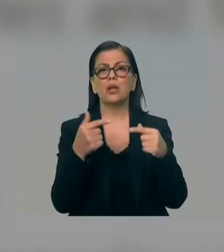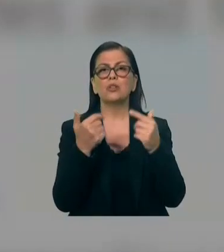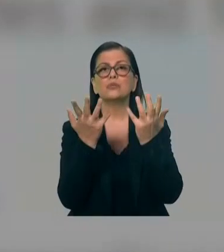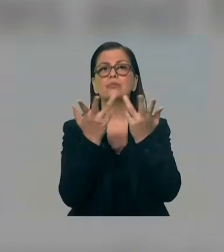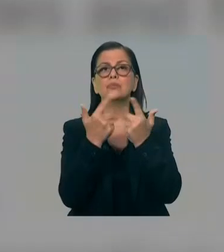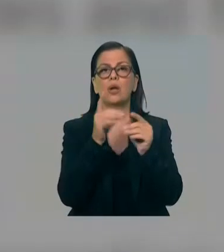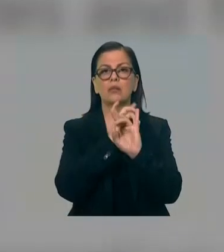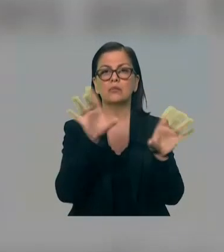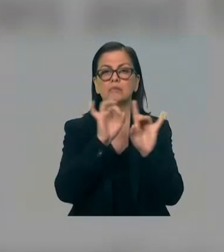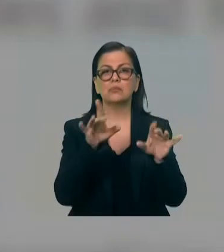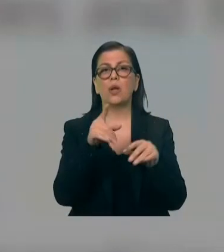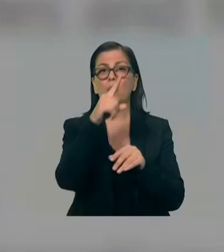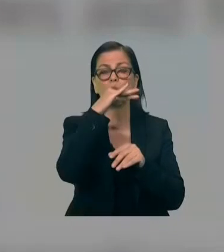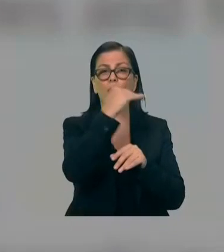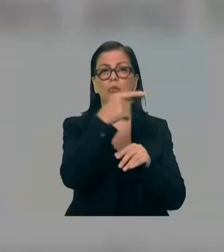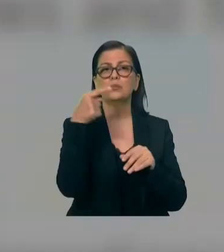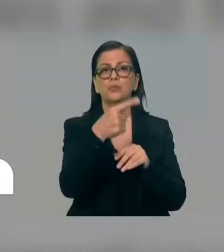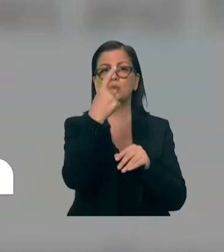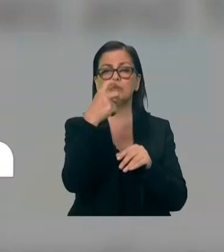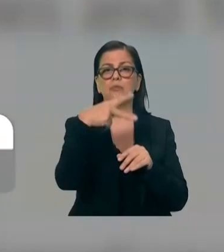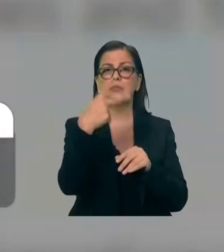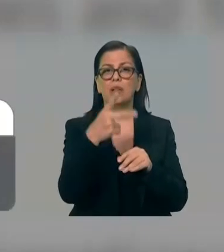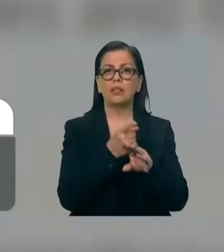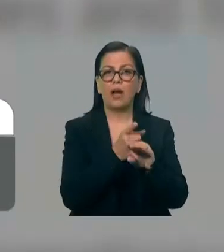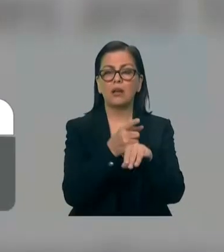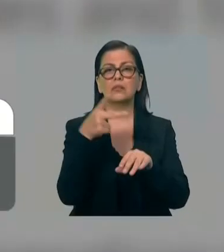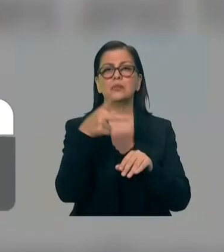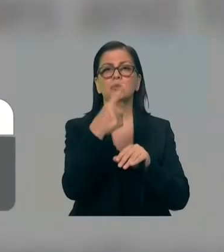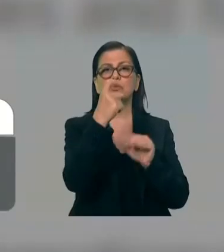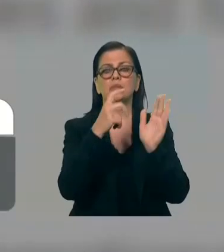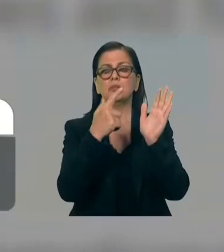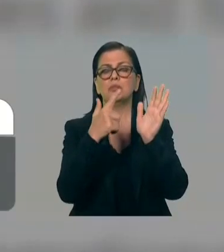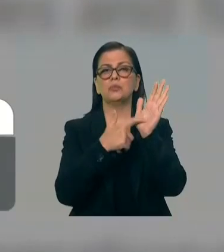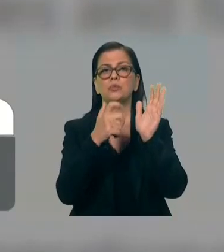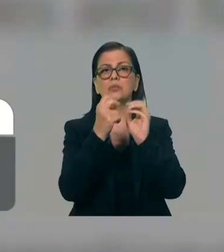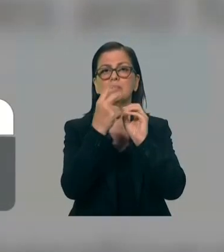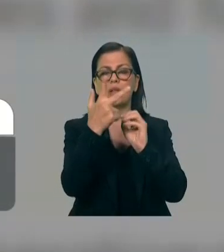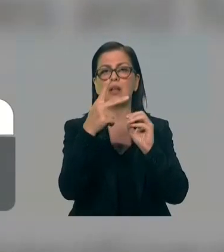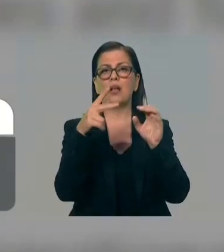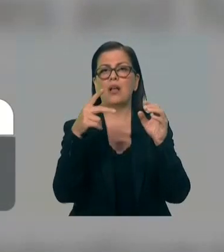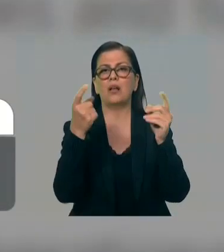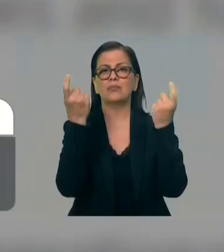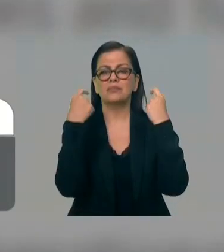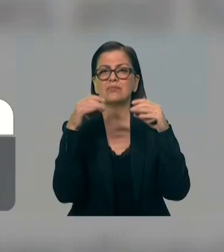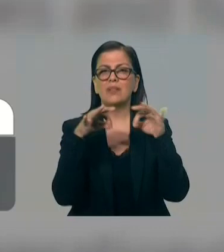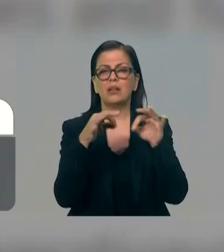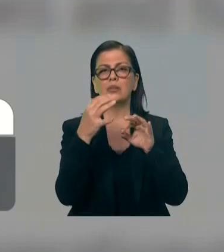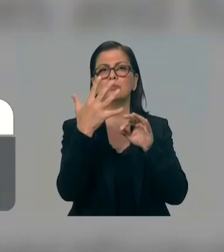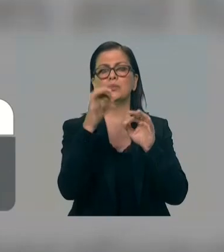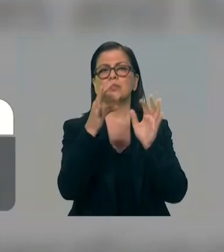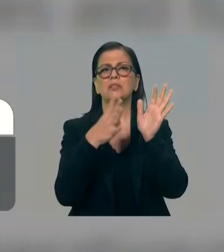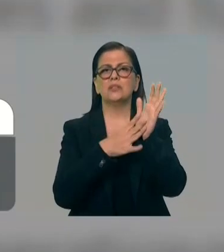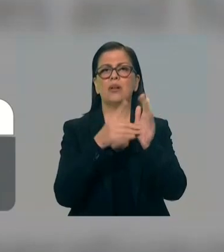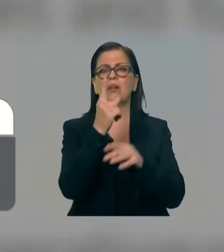Rusiya tərəfinin 1122 tankı, 2713 zirehli döyüş maşını, 509 artilleriya,